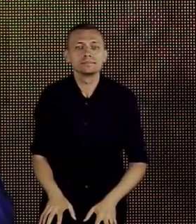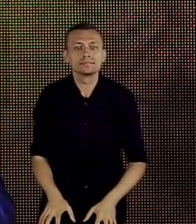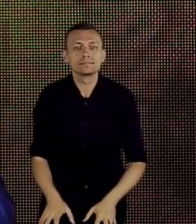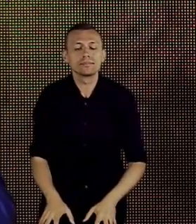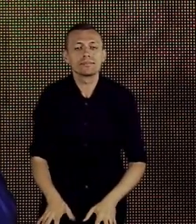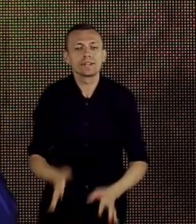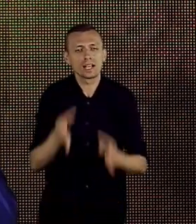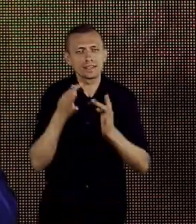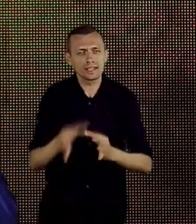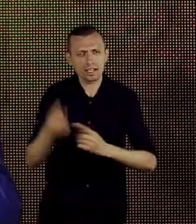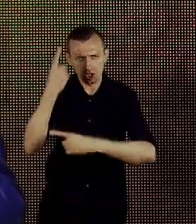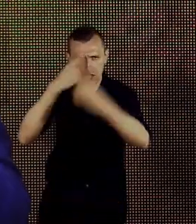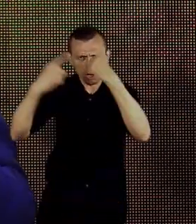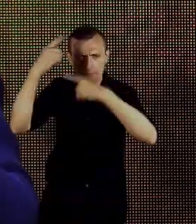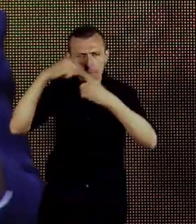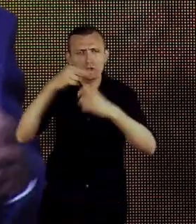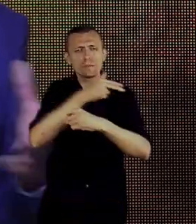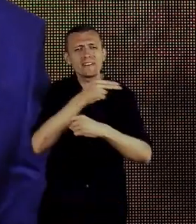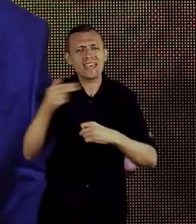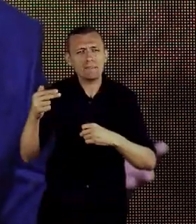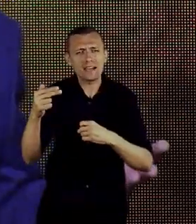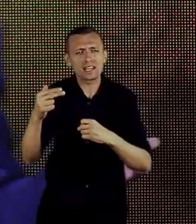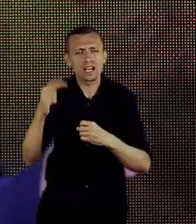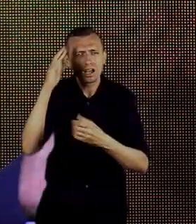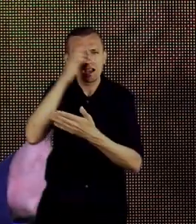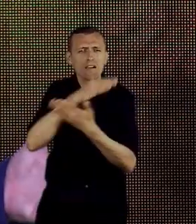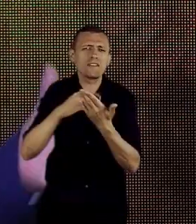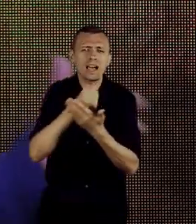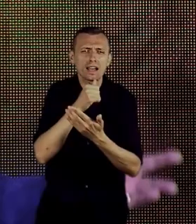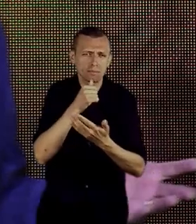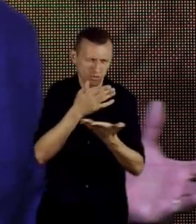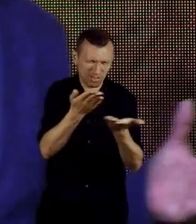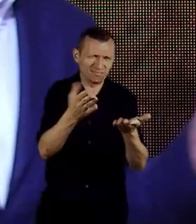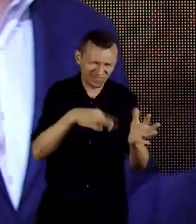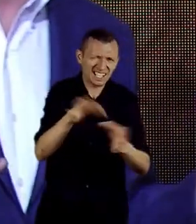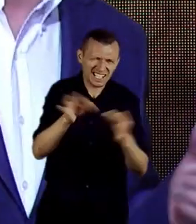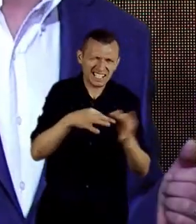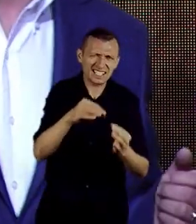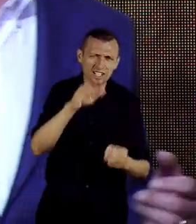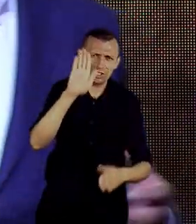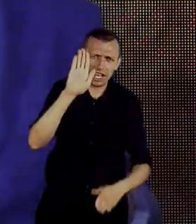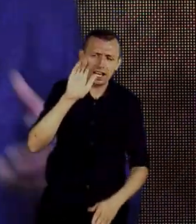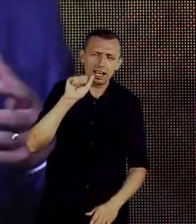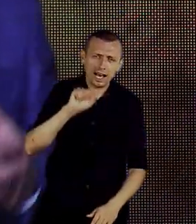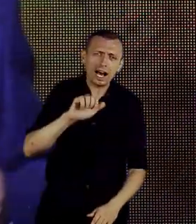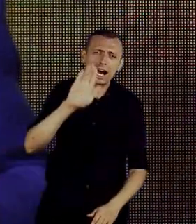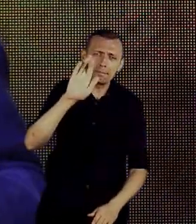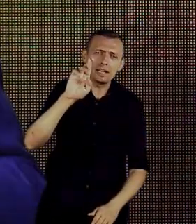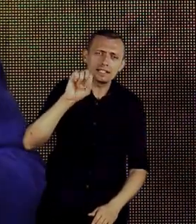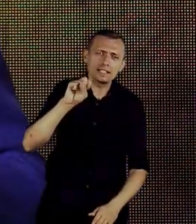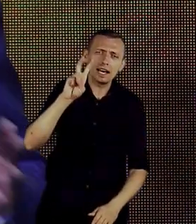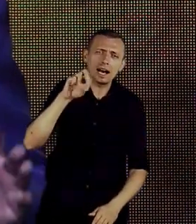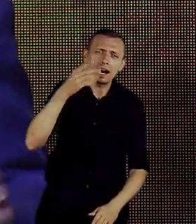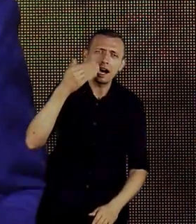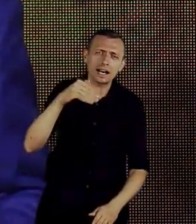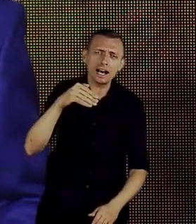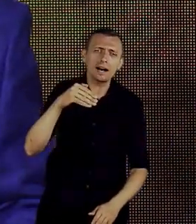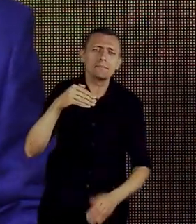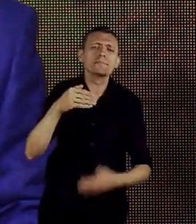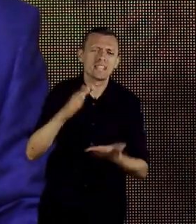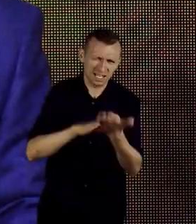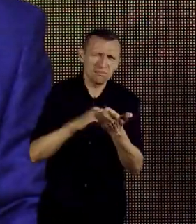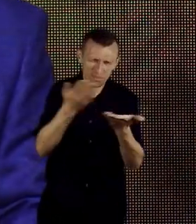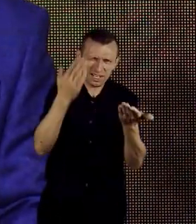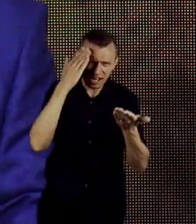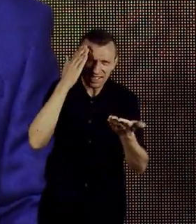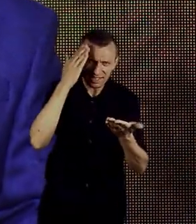wiary. Bo historia Abrahama, my znamy historię Abrahama, pamiętacie? Bóg przyszedł do Abrahama, gdy już miał syna upragnionego, Izaaka,